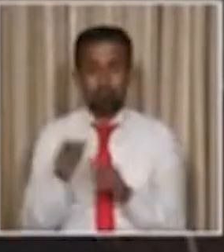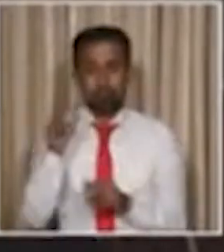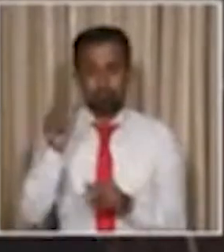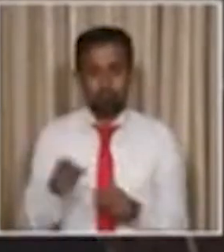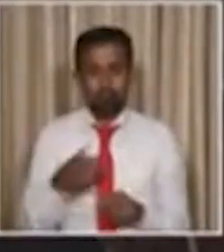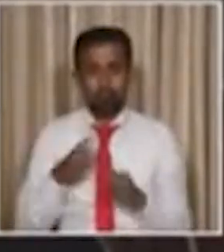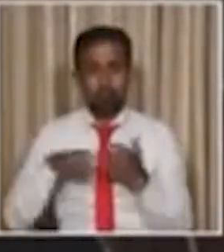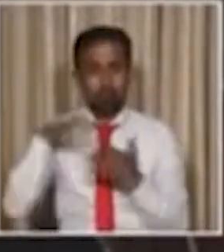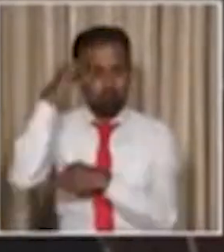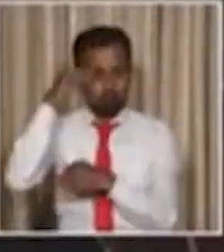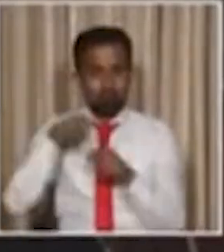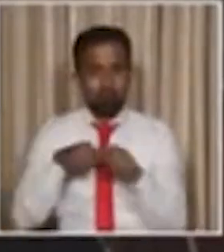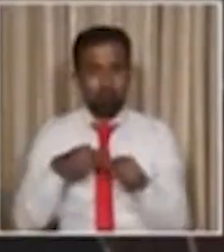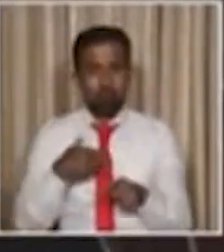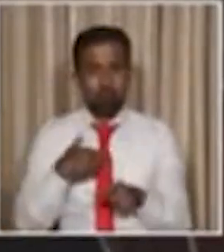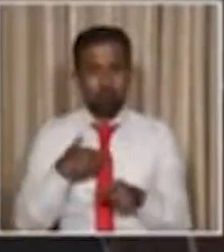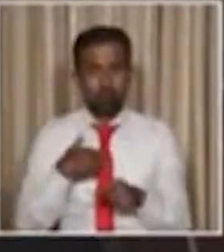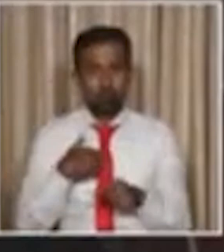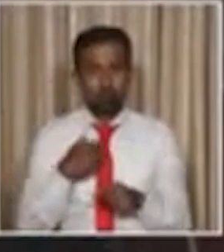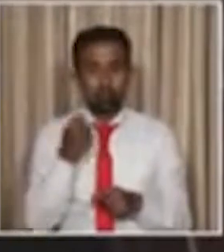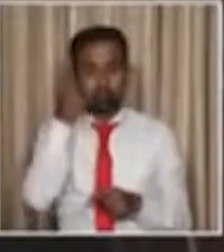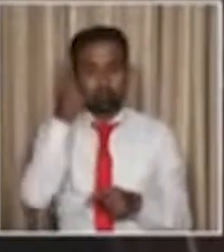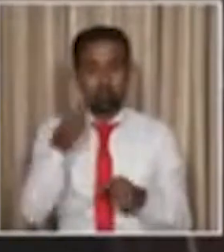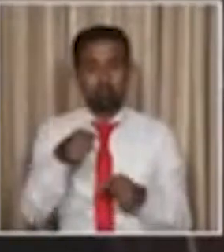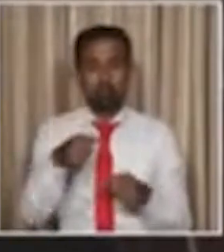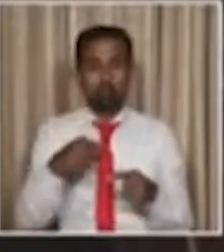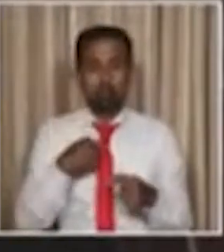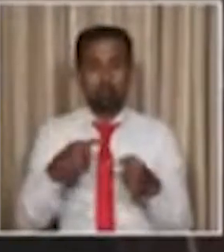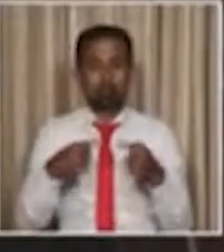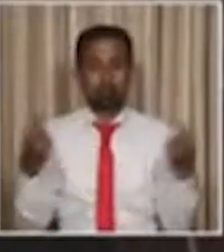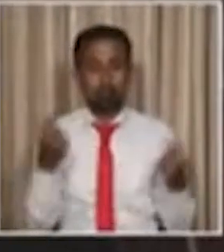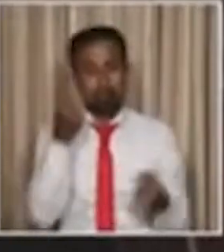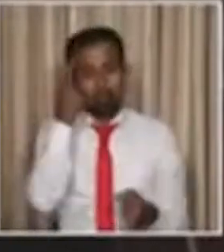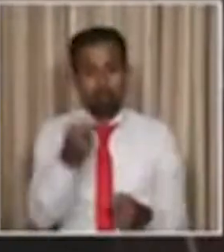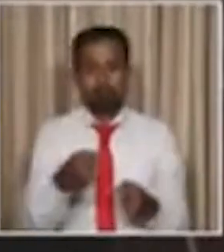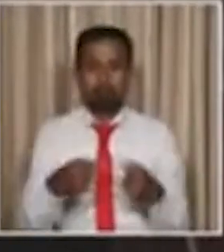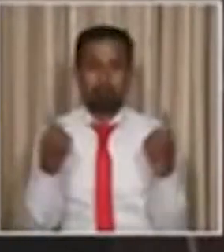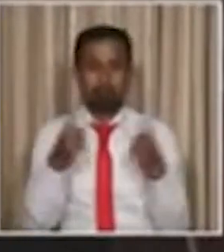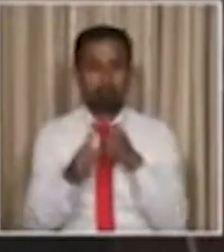මගේ විශ්වවිද්‍යාලෙමයි මම දැරුවේ ජාතික මතවාද ඔහු සම්පූර්ණයෙන්ම මට එරෙහි මතවාද දැරුවේ.